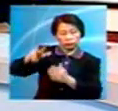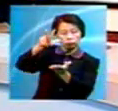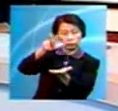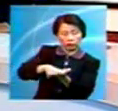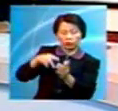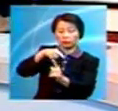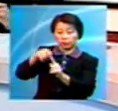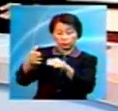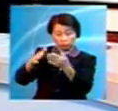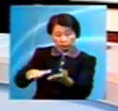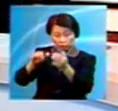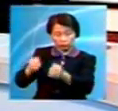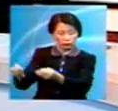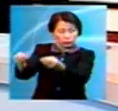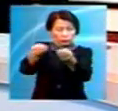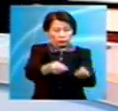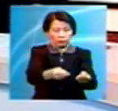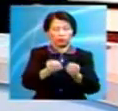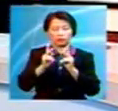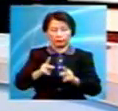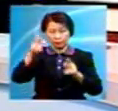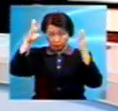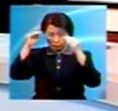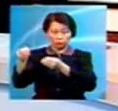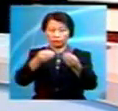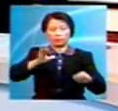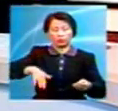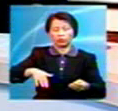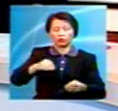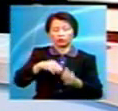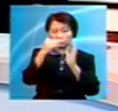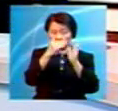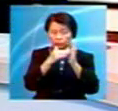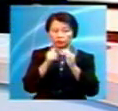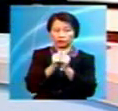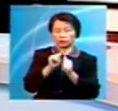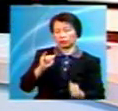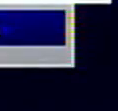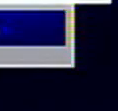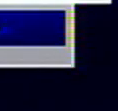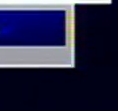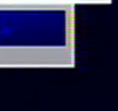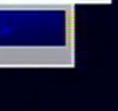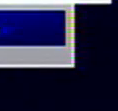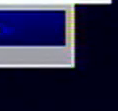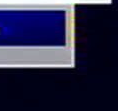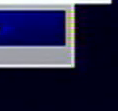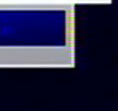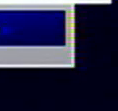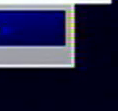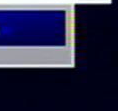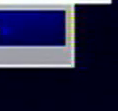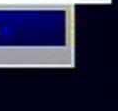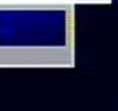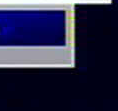disahkan bila mayat itu dapat diserahkan oleh pihak kerajaan Belanda dan perinciannya bersama Ivan Toh di Amsterdam, Belanda. Ivan,